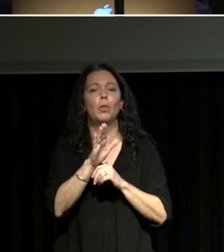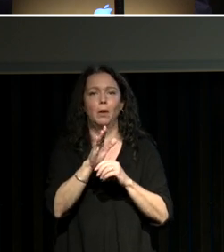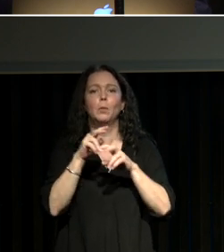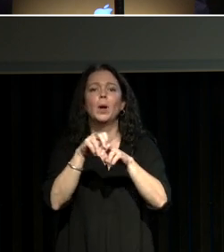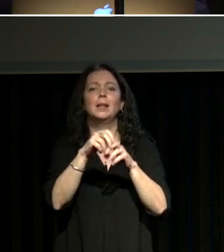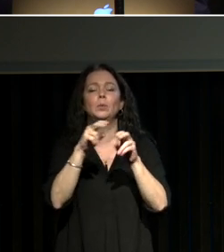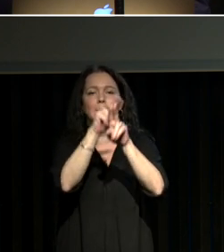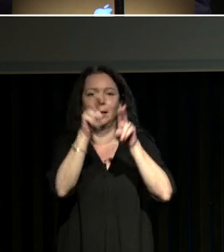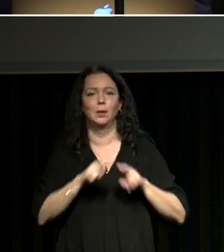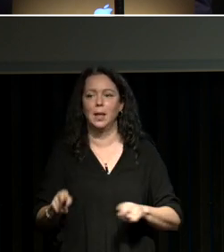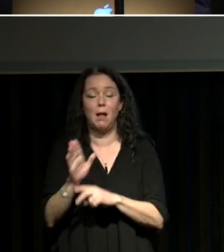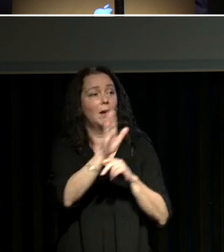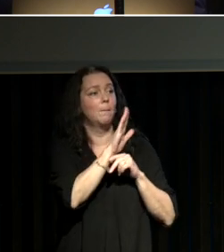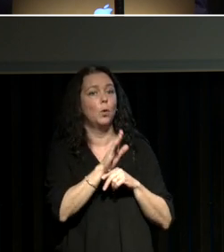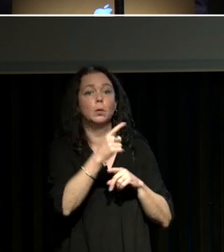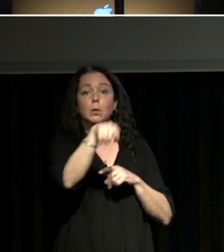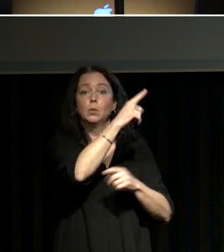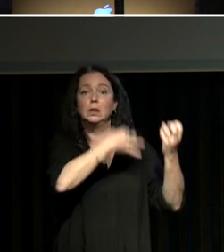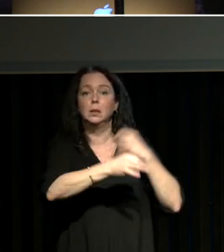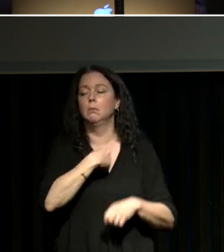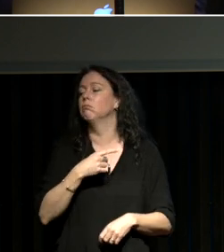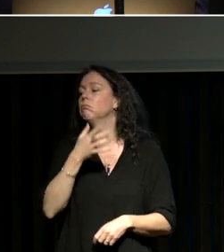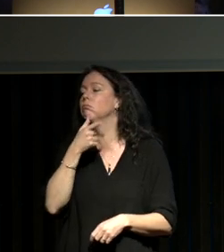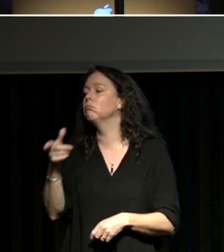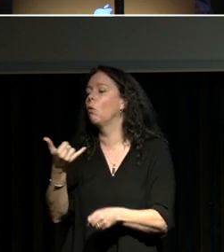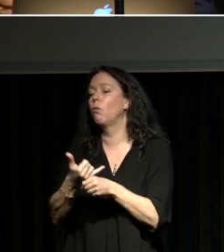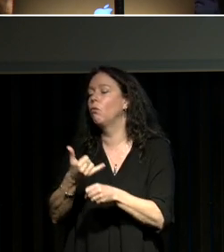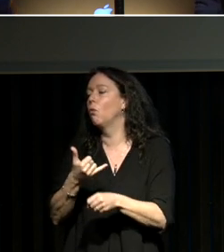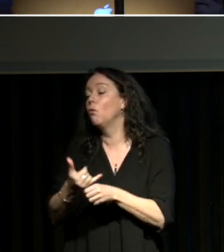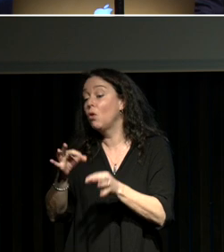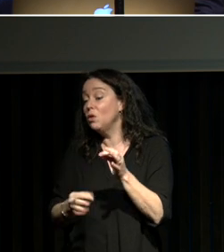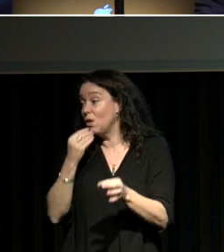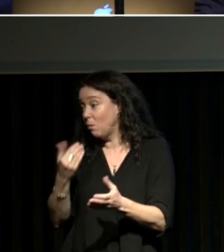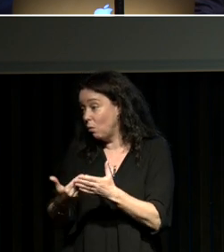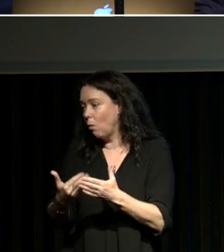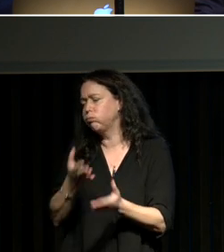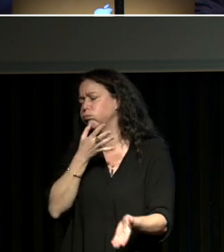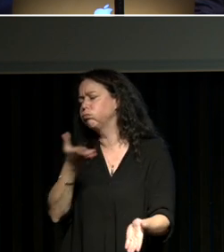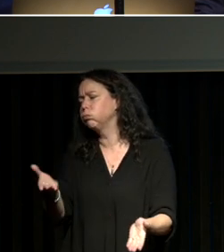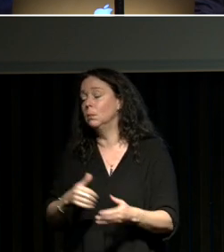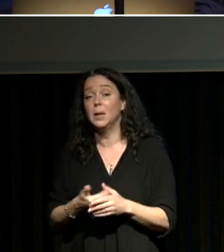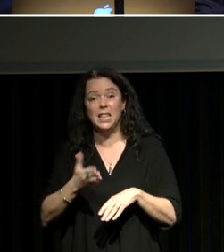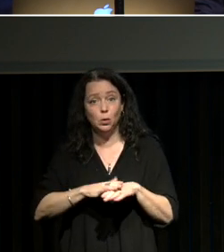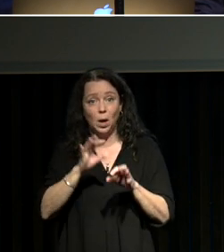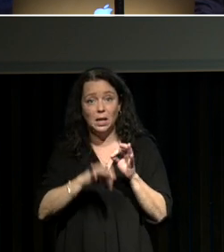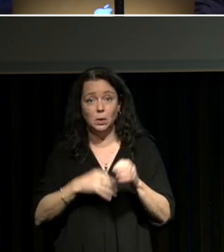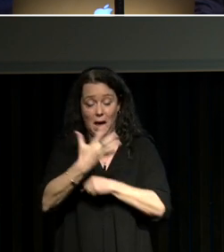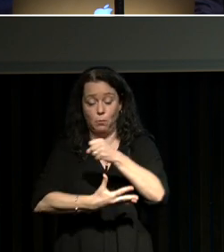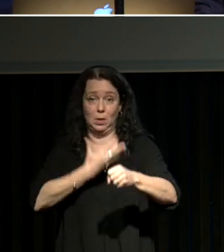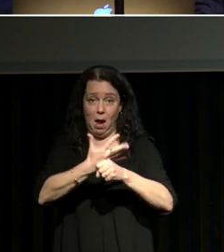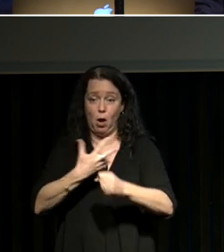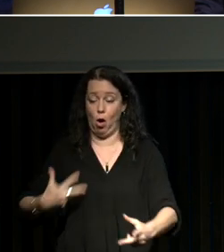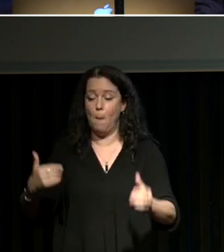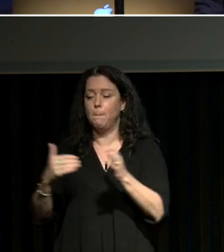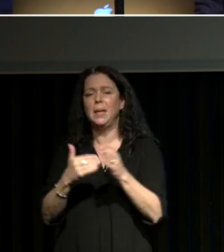internationales, on nous a dit que ces résultats étaient faux. Ce n'était pas possible que ça donne d'aussi bons résultats. Les résultats, c'est quoi? Au bout de 5 ans, sur 1000